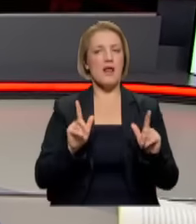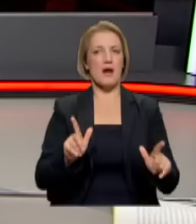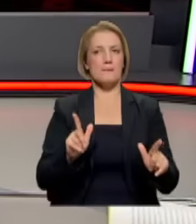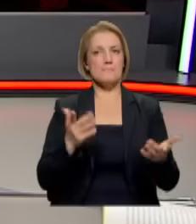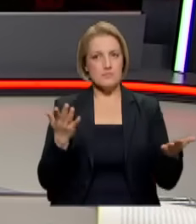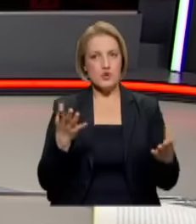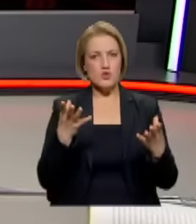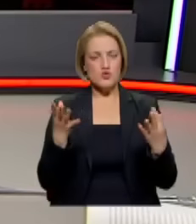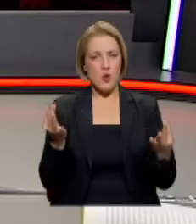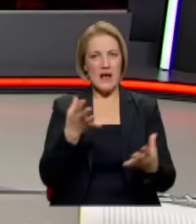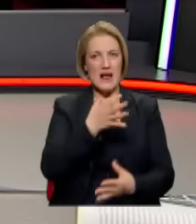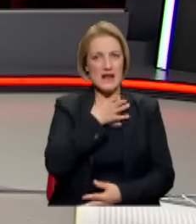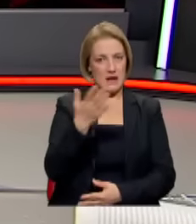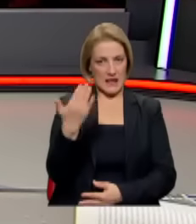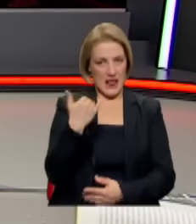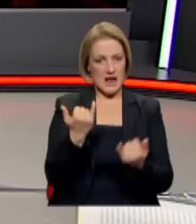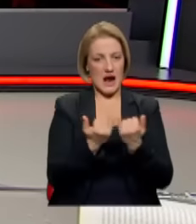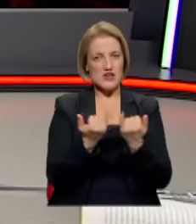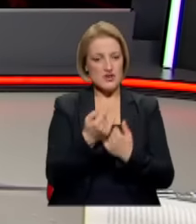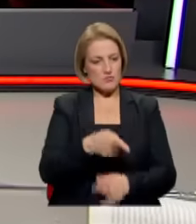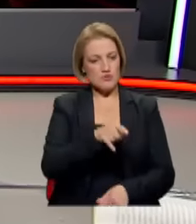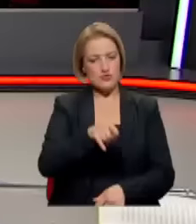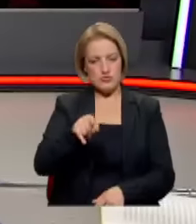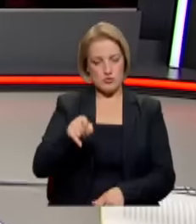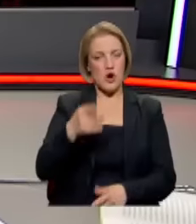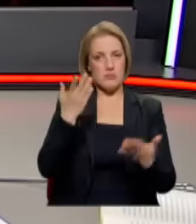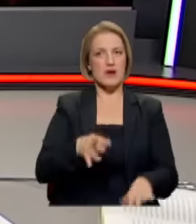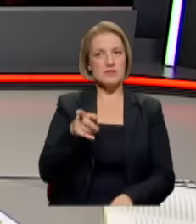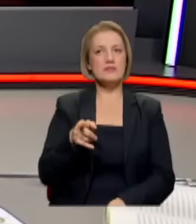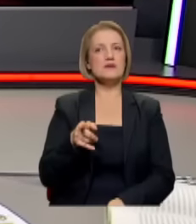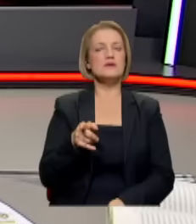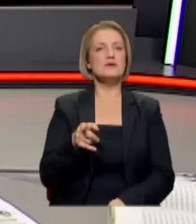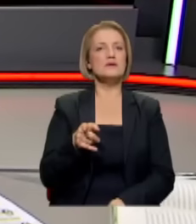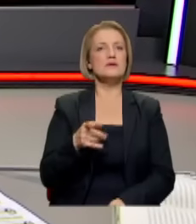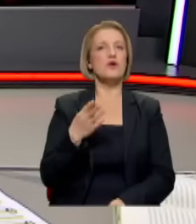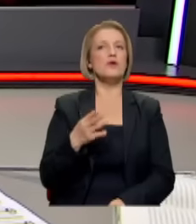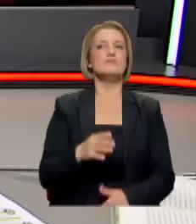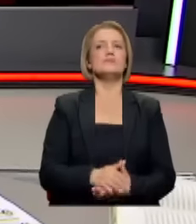orada madem bu kadar çaresizsin gel kardeşim şunları kabul et bu ülk de daha demokratik bir yer